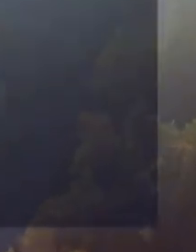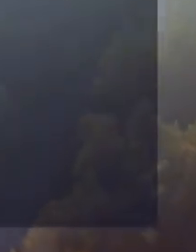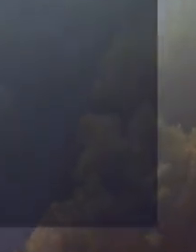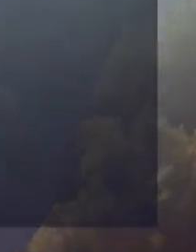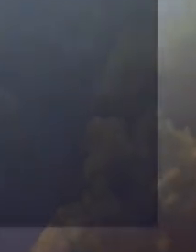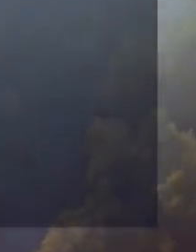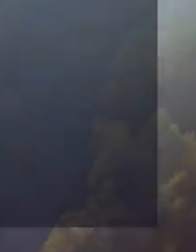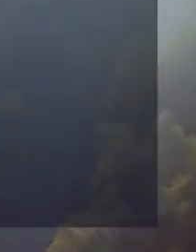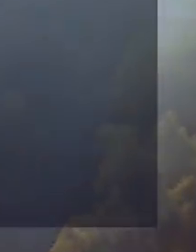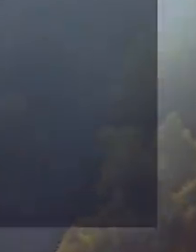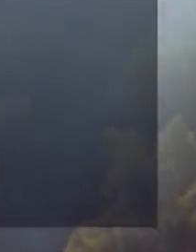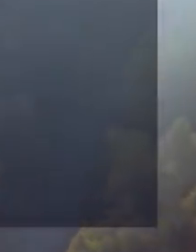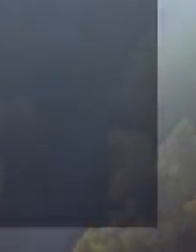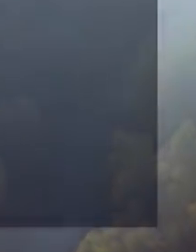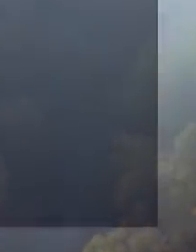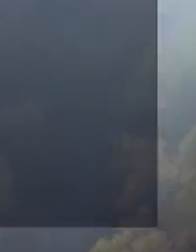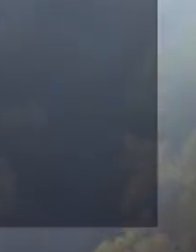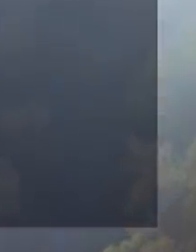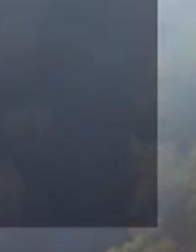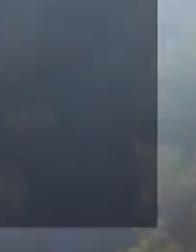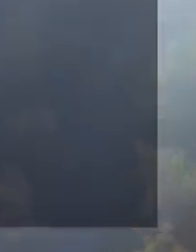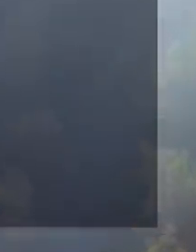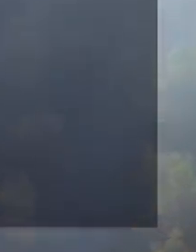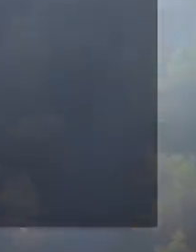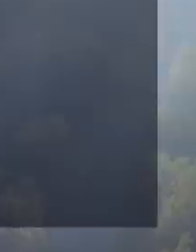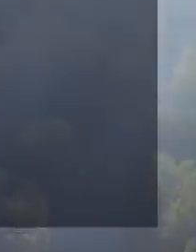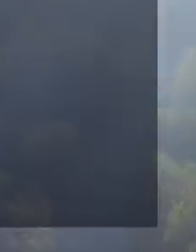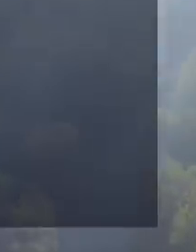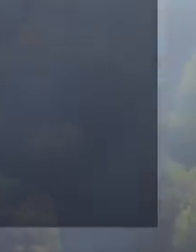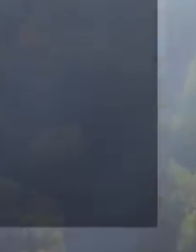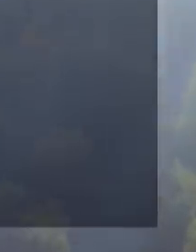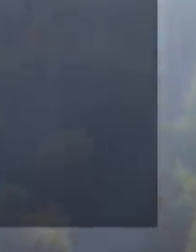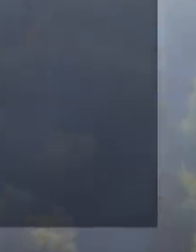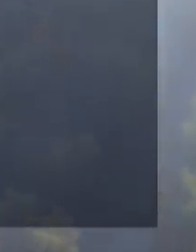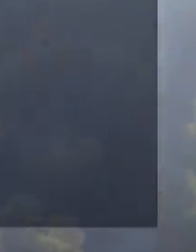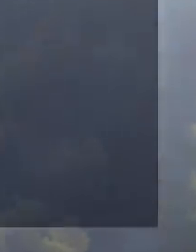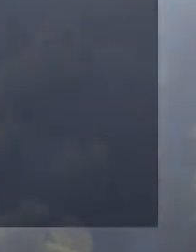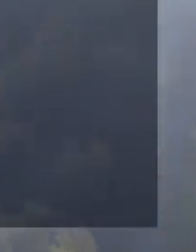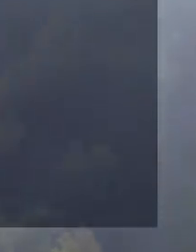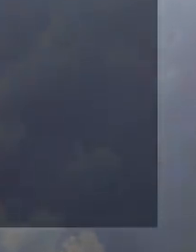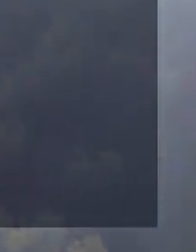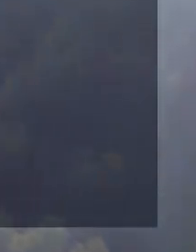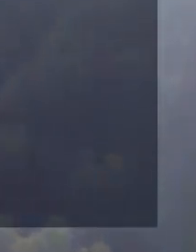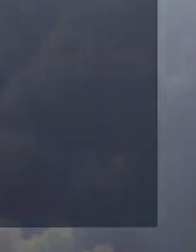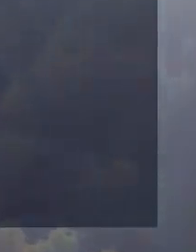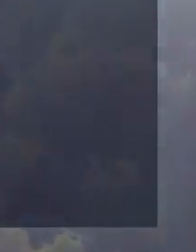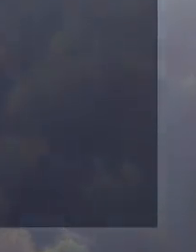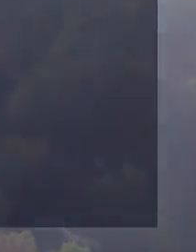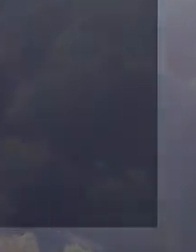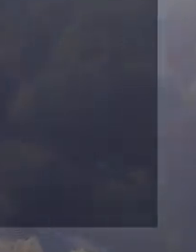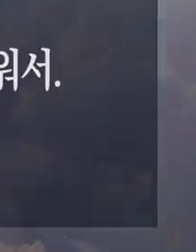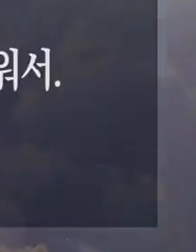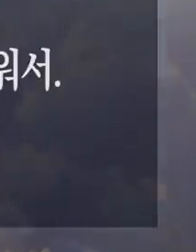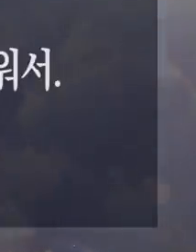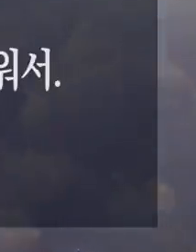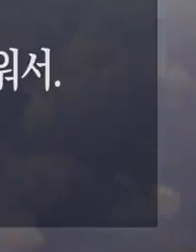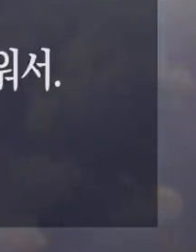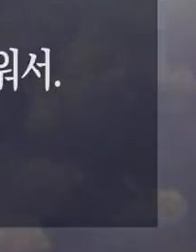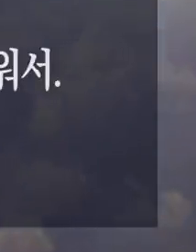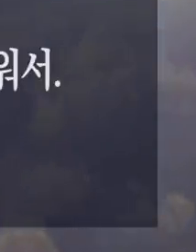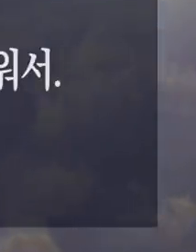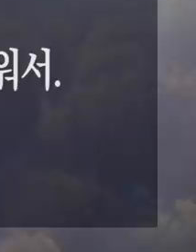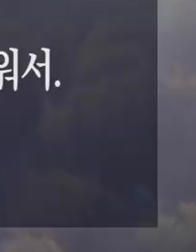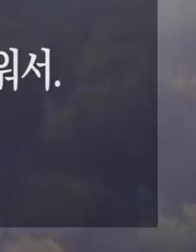오늘 우리에게 주시는 하나님의 말씀은 히브리서 5장 7절에서 10절 말씀입니다.